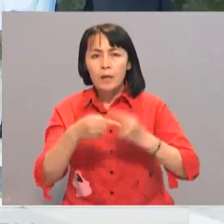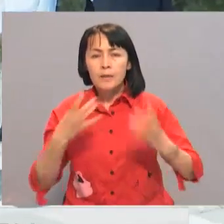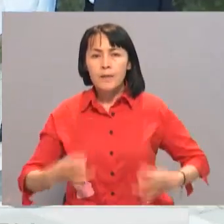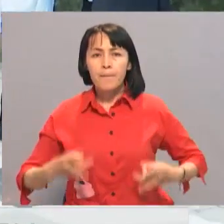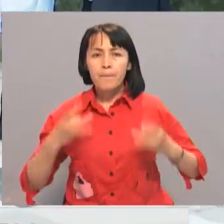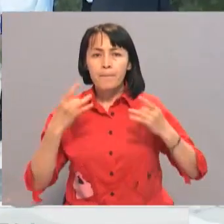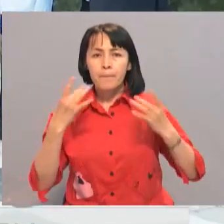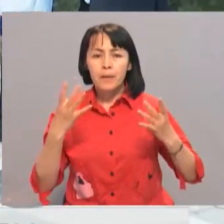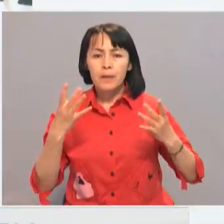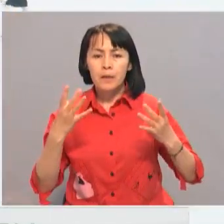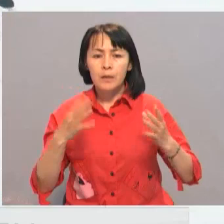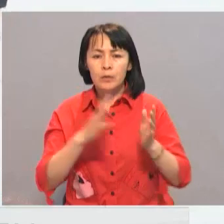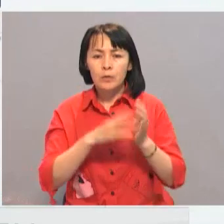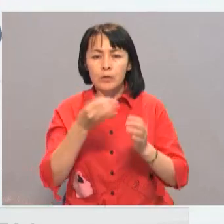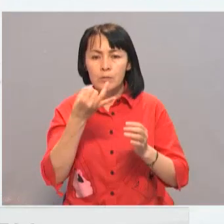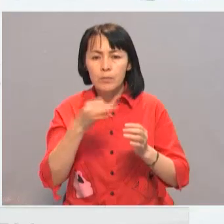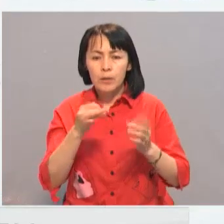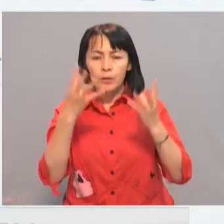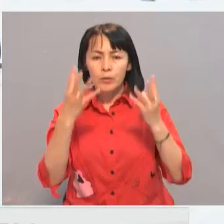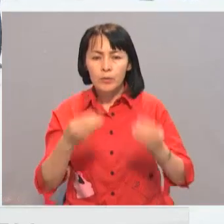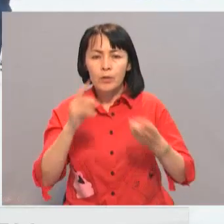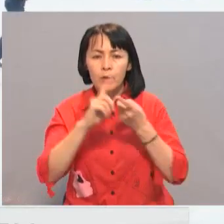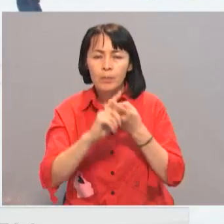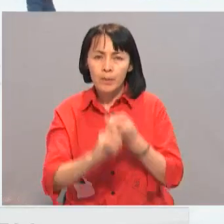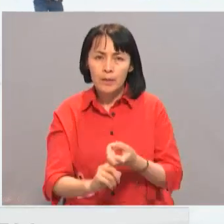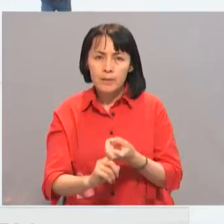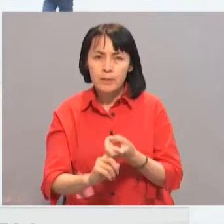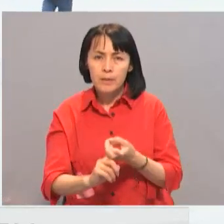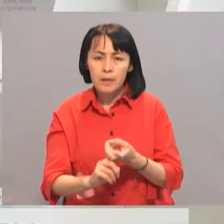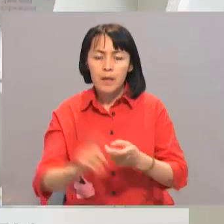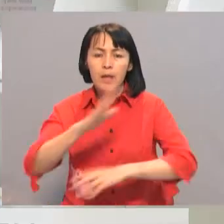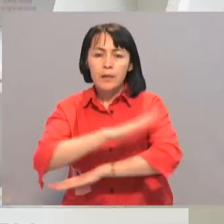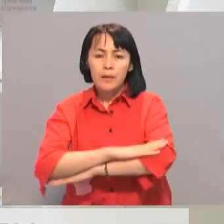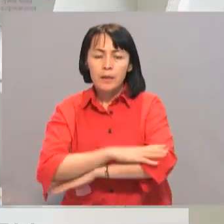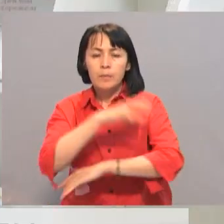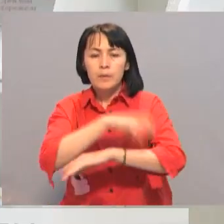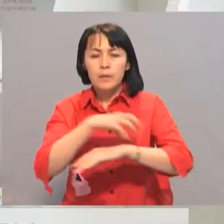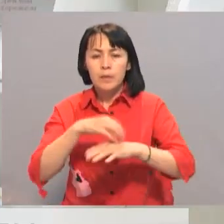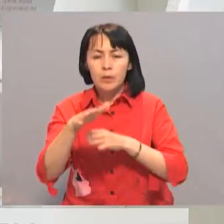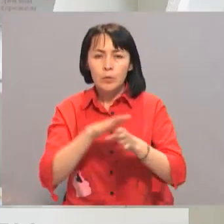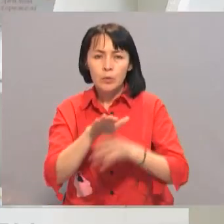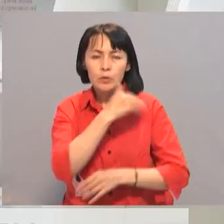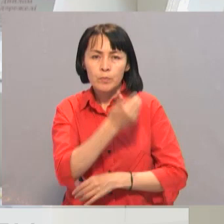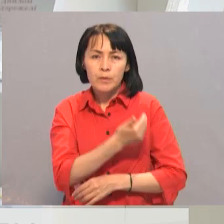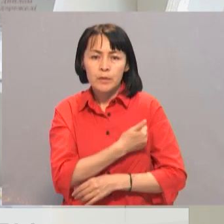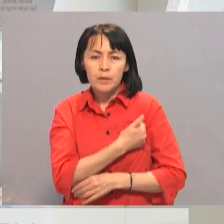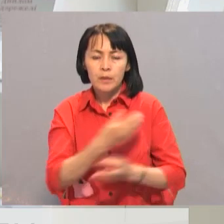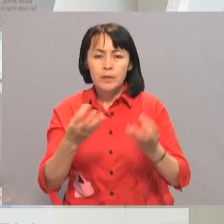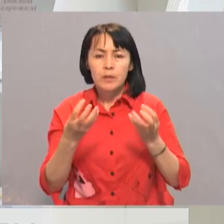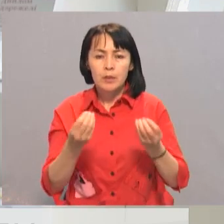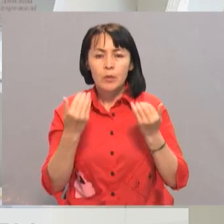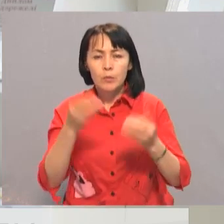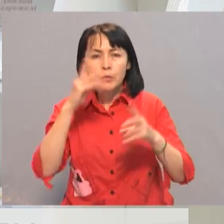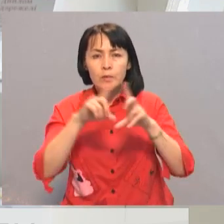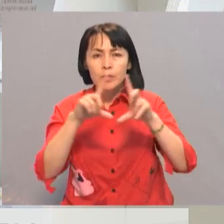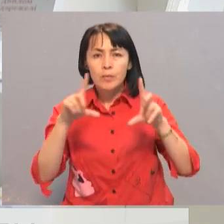мереке 9 май мерекесіне байланысты тәрбие сағаттарын өткізгіміз келіп отыр. Және де осы